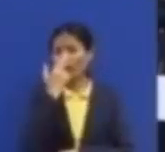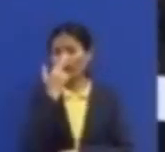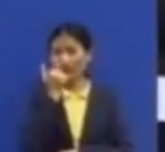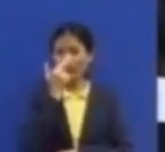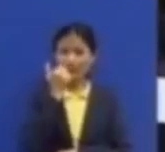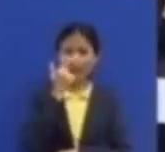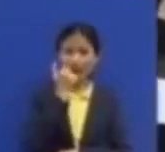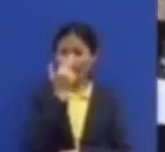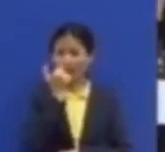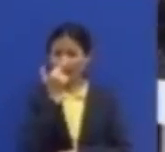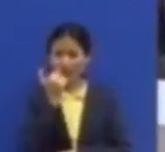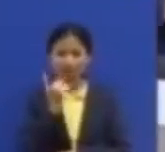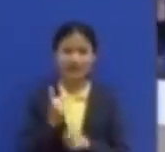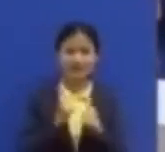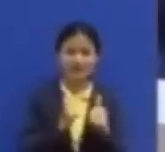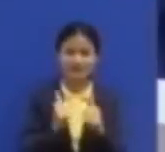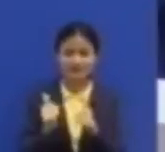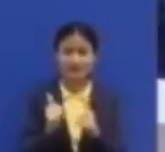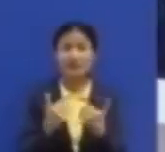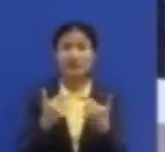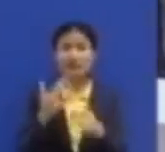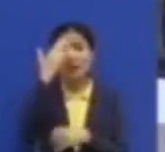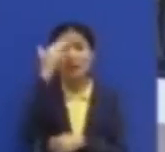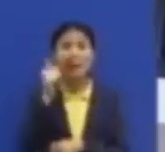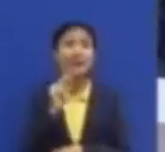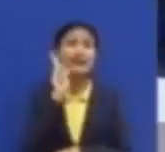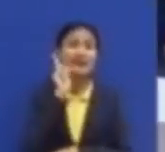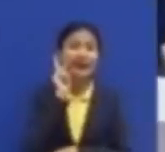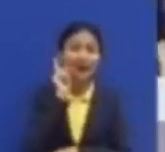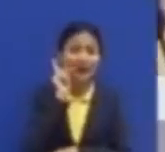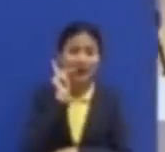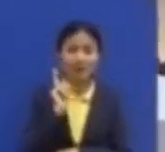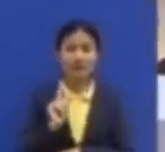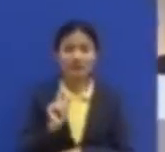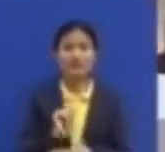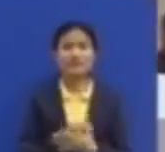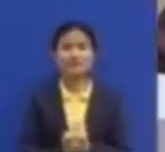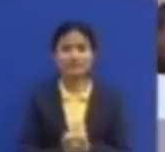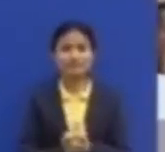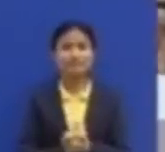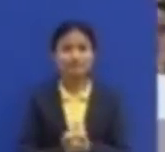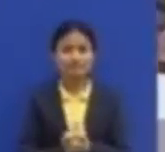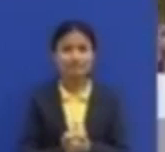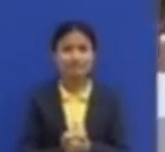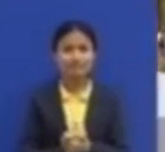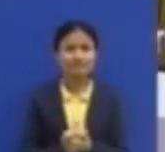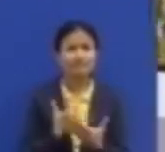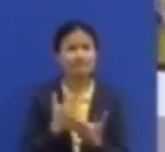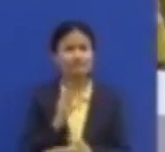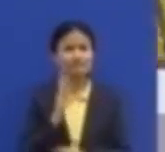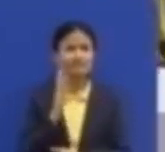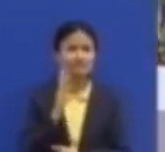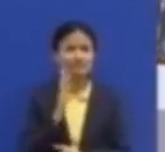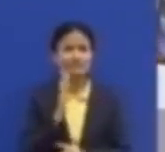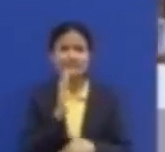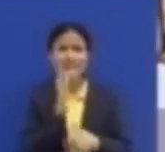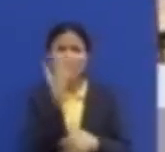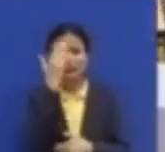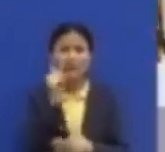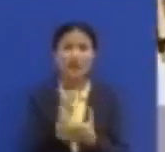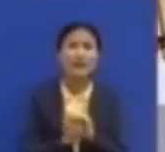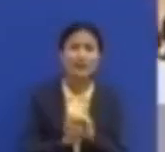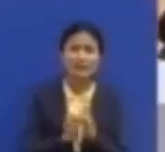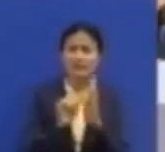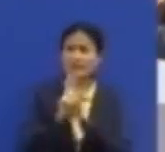เพื่อจะให้ผู้สื่อข่าวท่านมีโอกาสสัก10นาทีนะครับถ่ายรูปให้เต็มเ